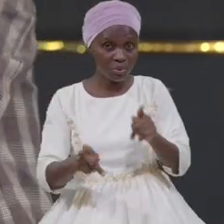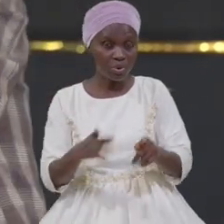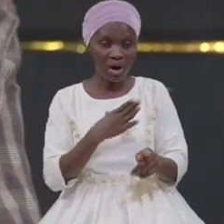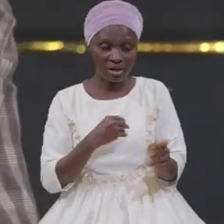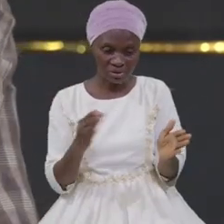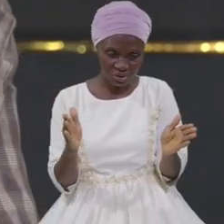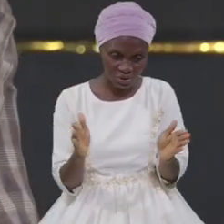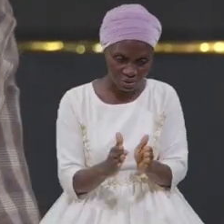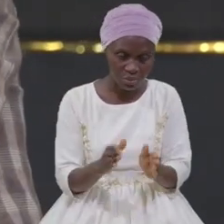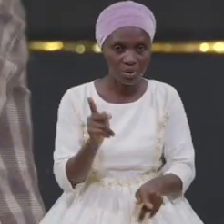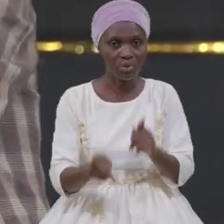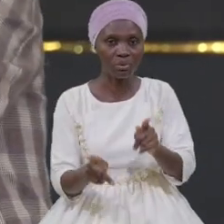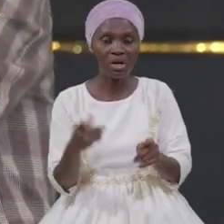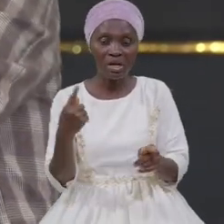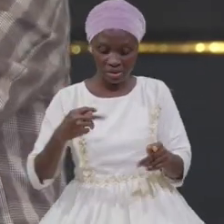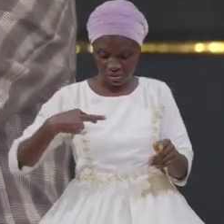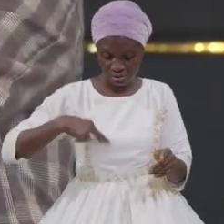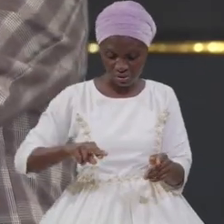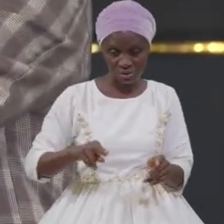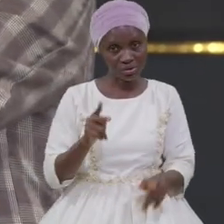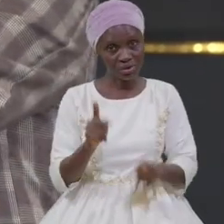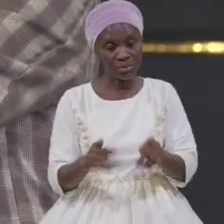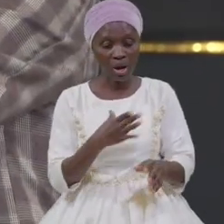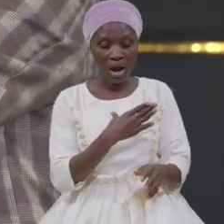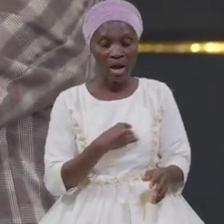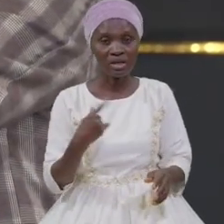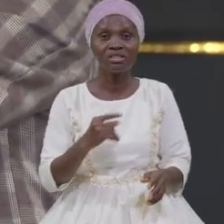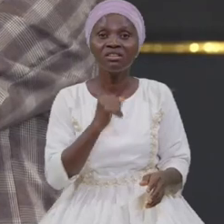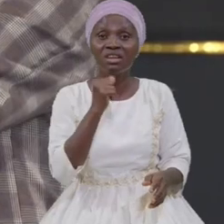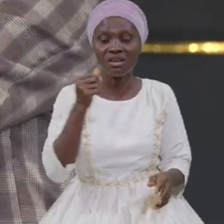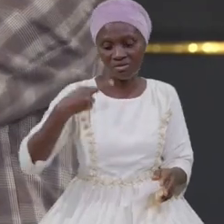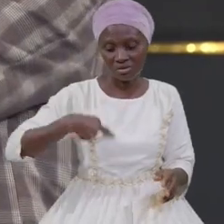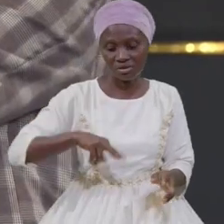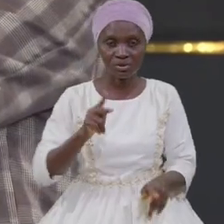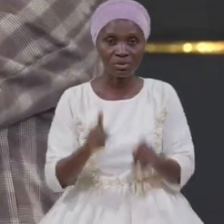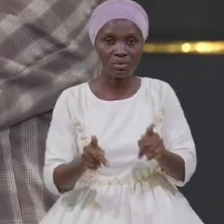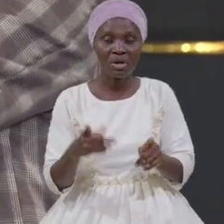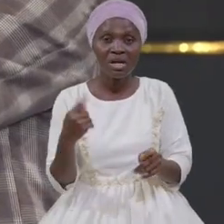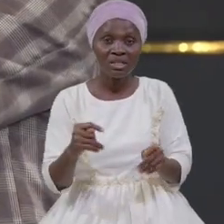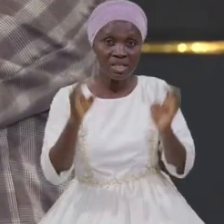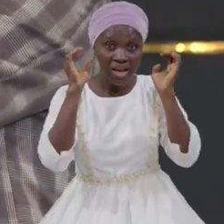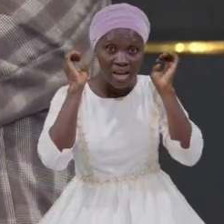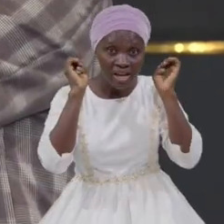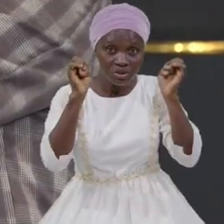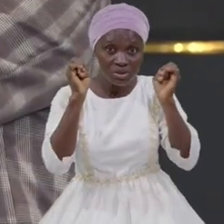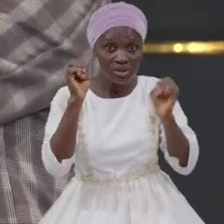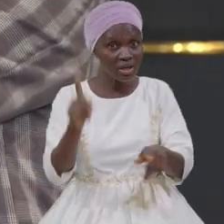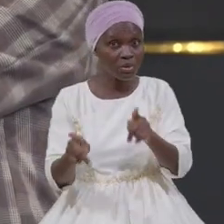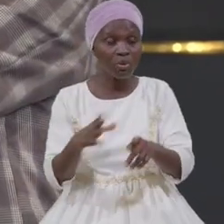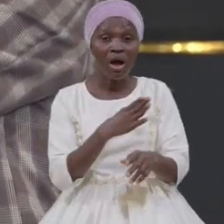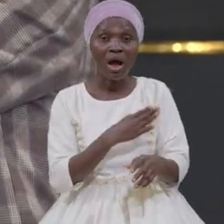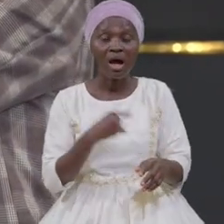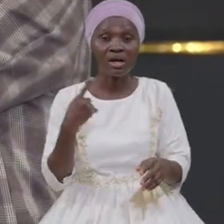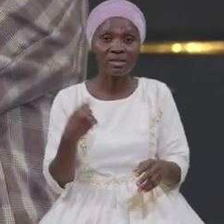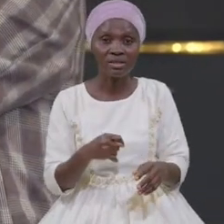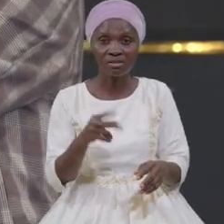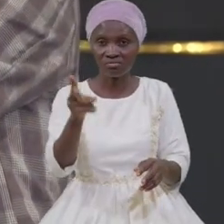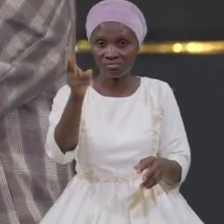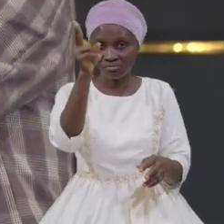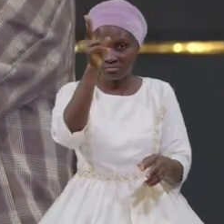les religieux et les non-religieux, les lettrés et les illettrés,